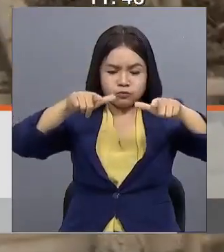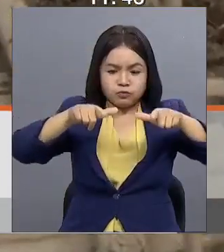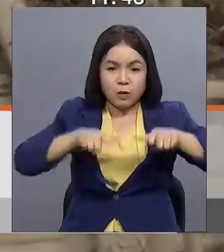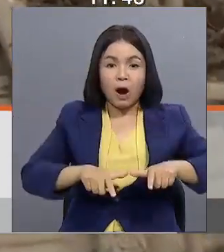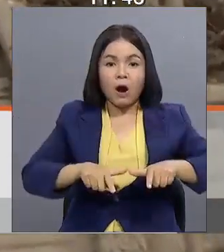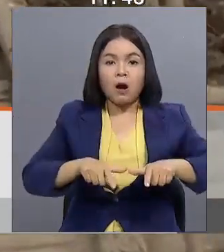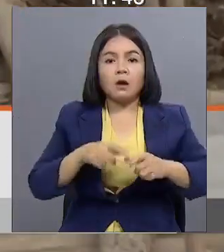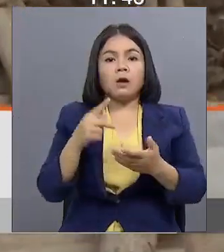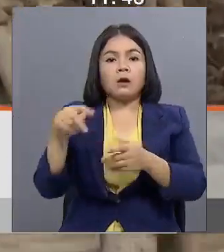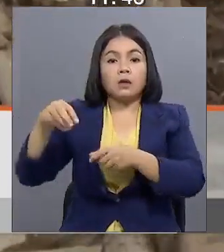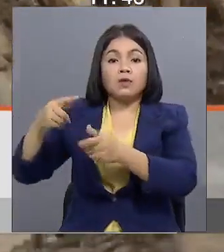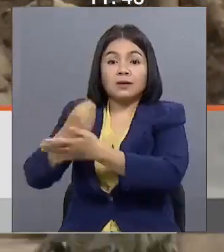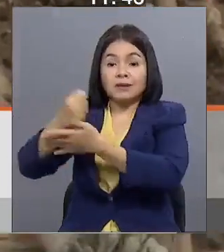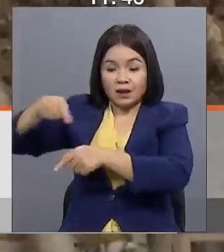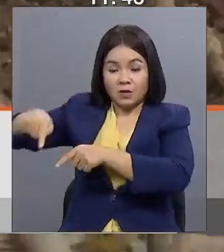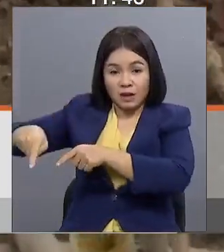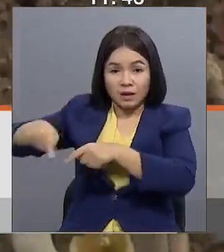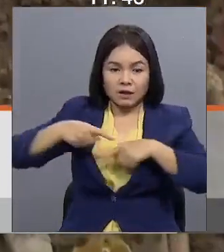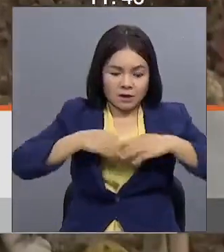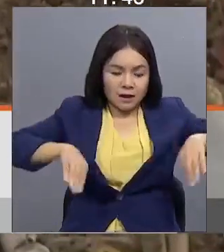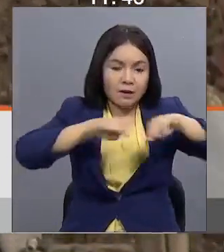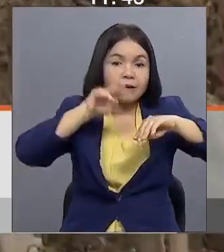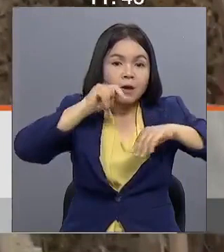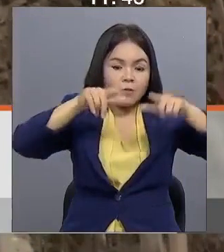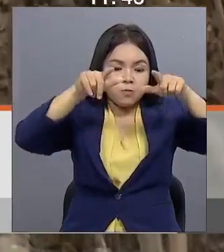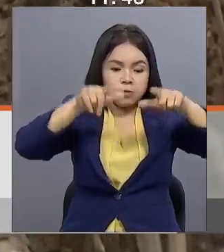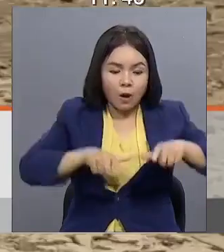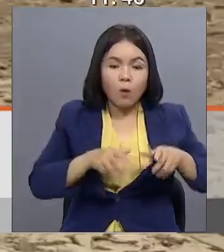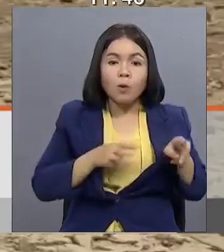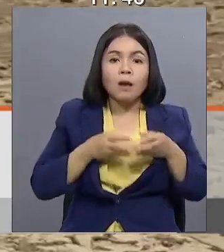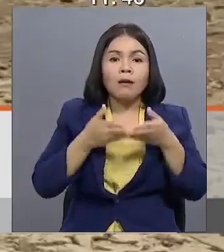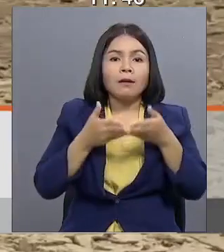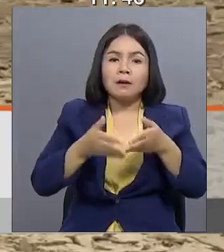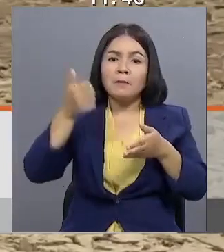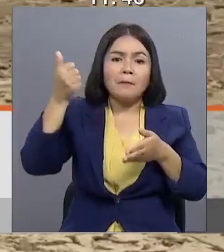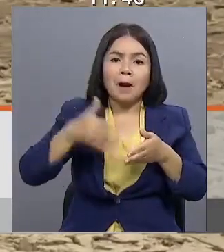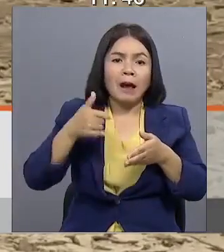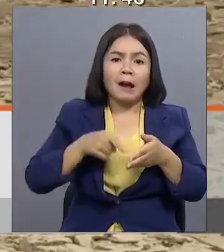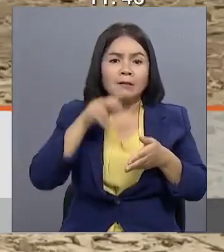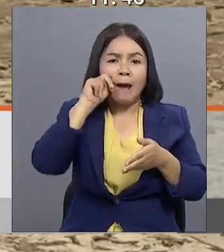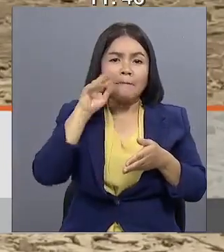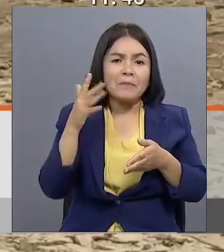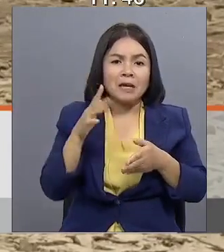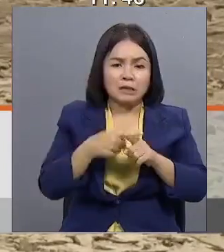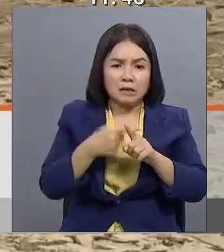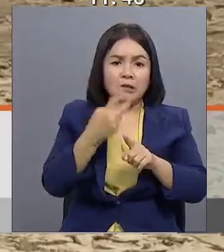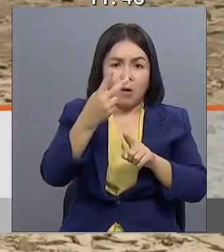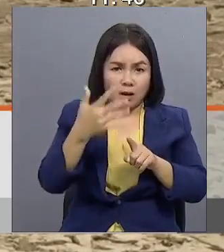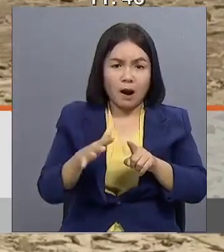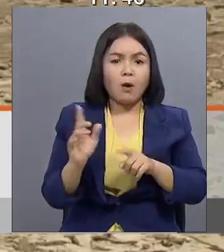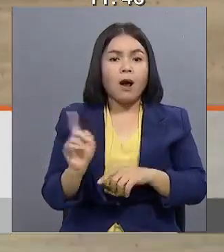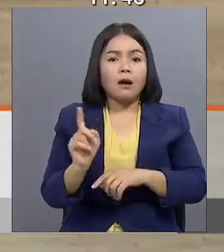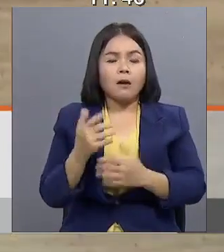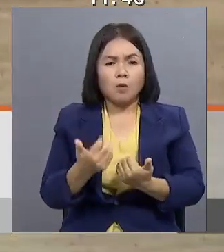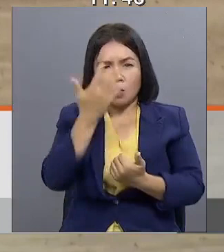หวัดตากที่แห้งขอดเหลือเพียงลำน้ำทำให้เรือของชาวบ้านไม่สามารถสัญจรขึ้นมาบริเวณแก่งก้อได้กว่า2เดือนแล้วหลังจาก